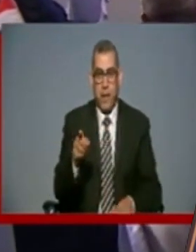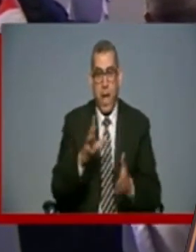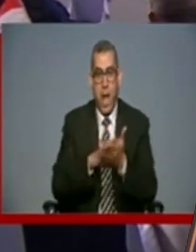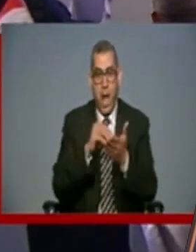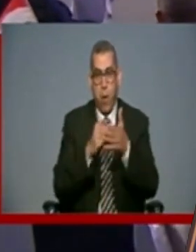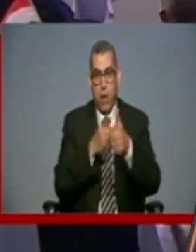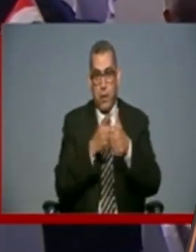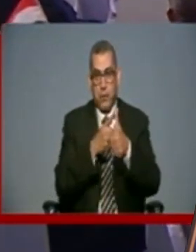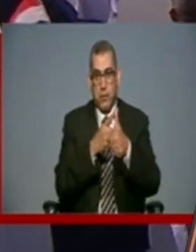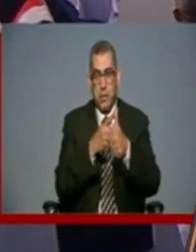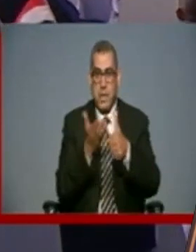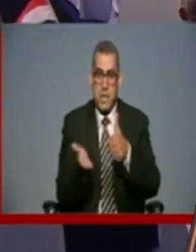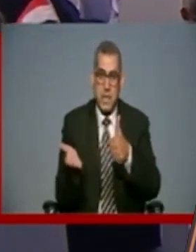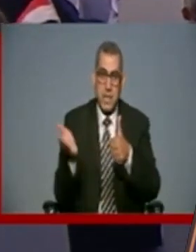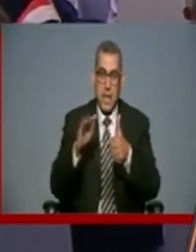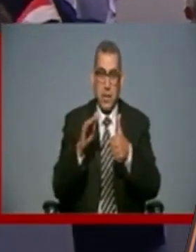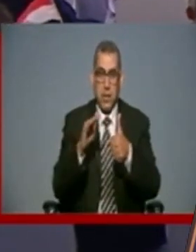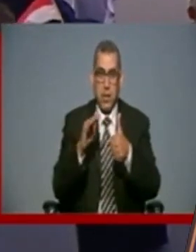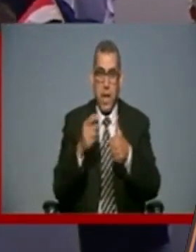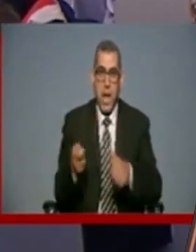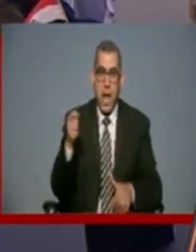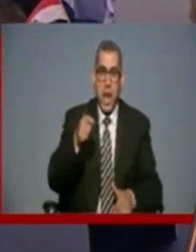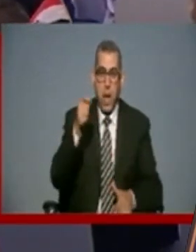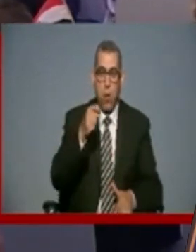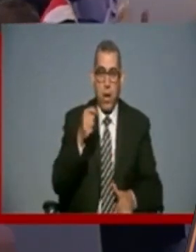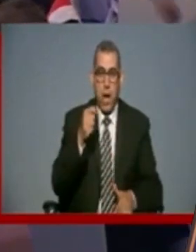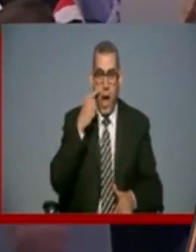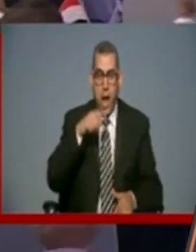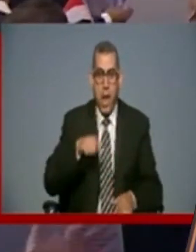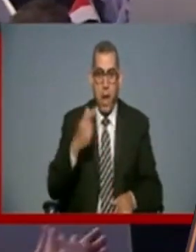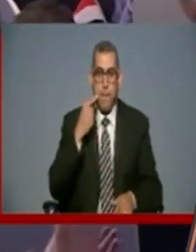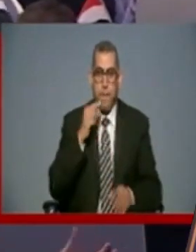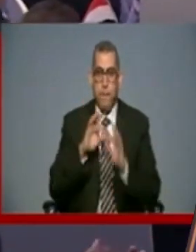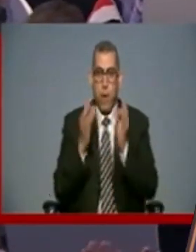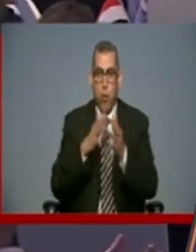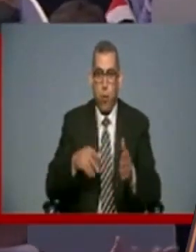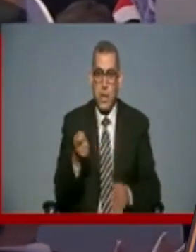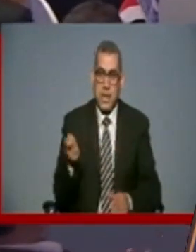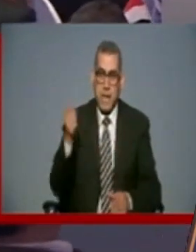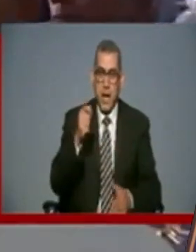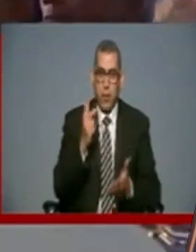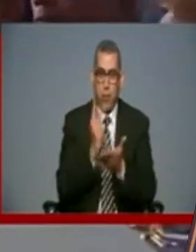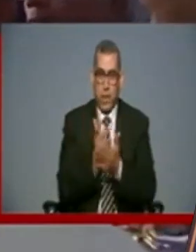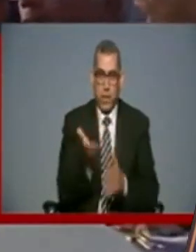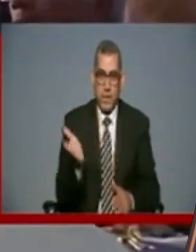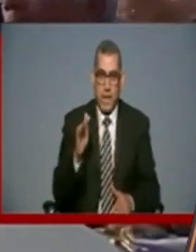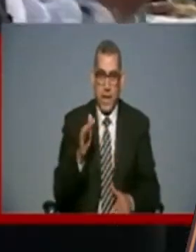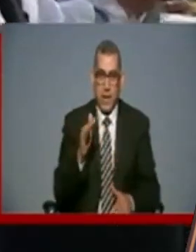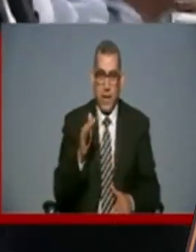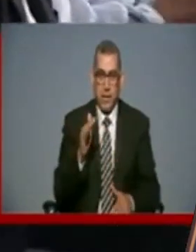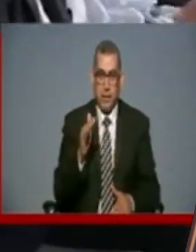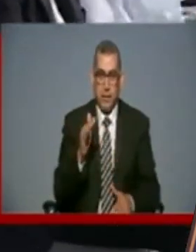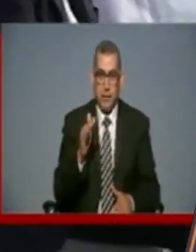تؤكد أن سياسة أن المواطن المصري هو الشغل الشاغل لعقل الرئيس السيسي،